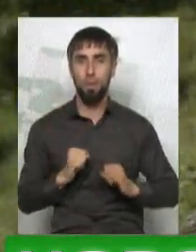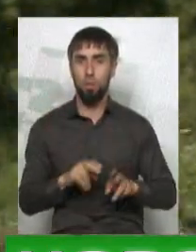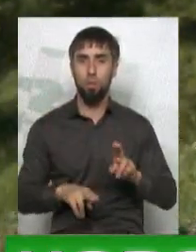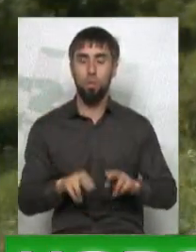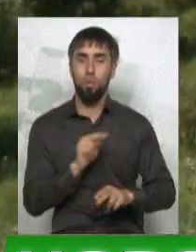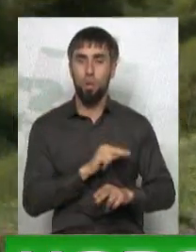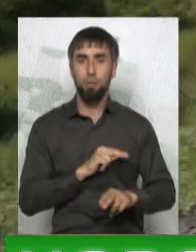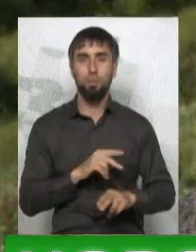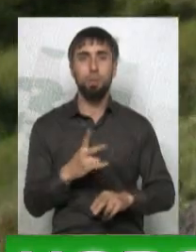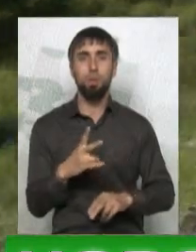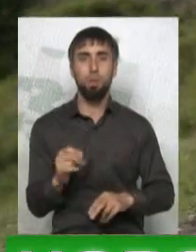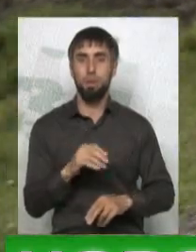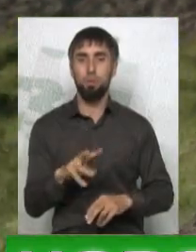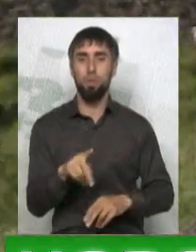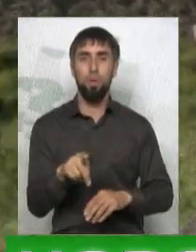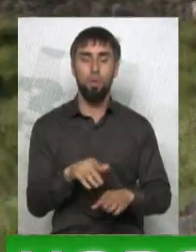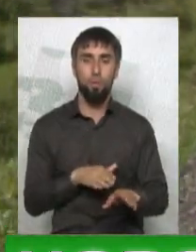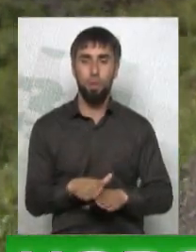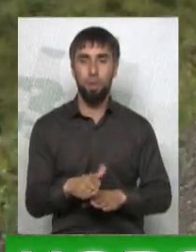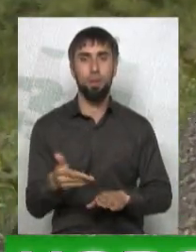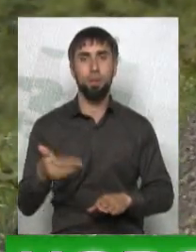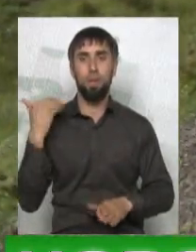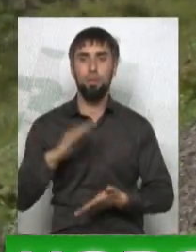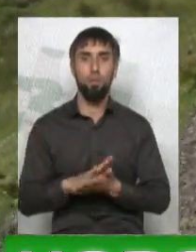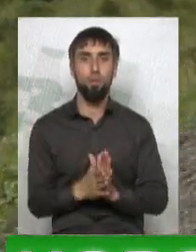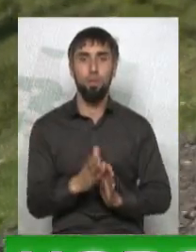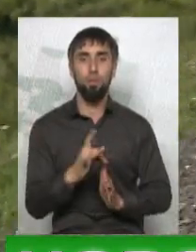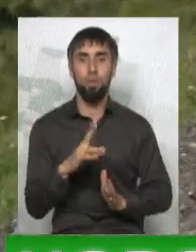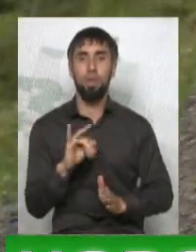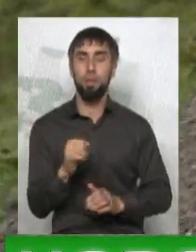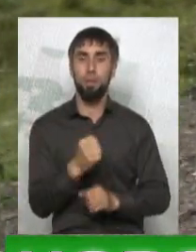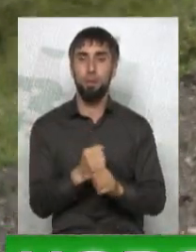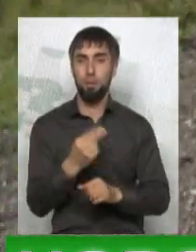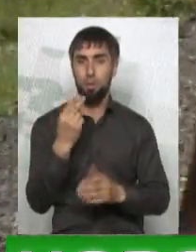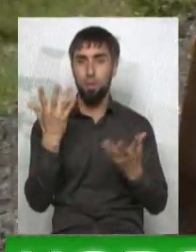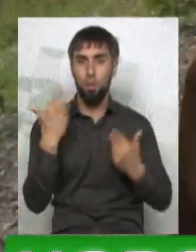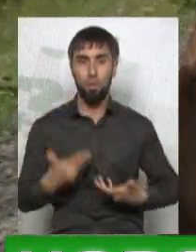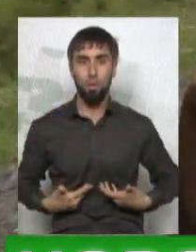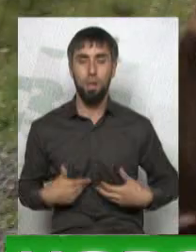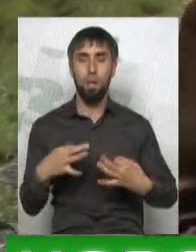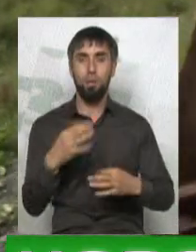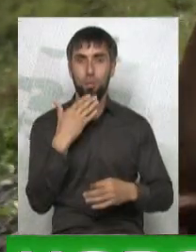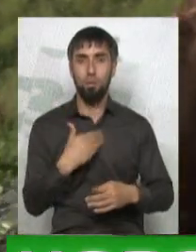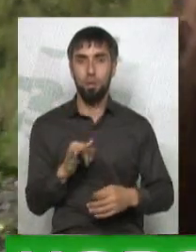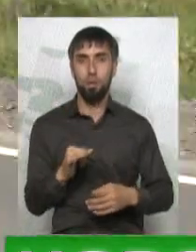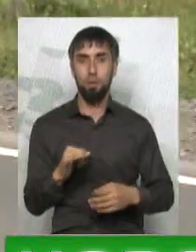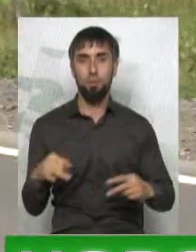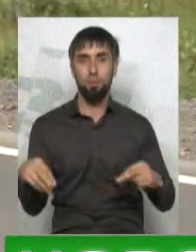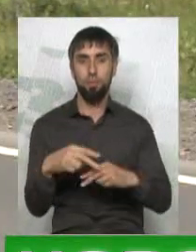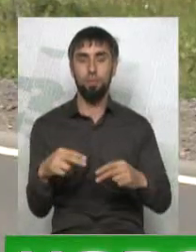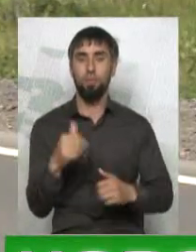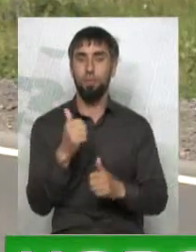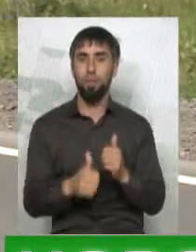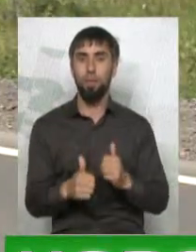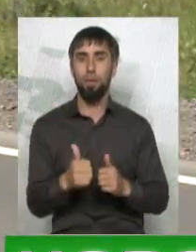строителей работала над тем, чтобы завершить объект раньше положенного срока и сделать комфортнее жизнь автолюбителей и пешеходов.